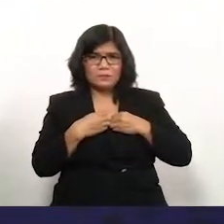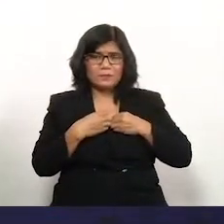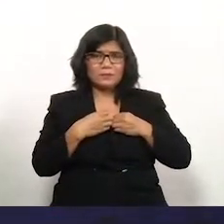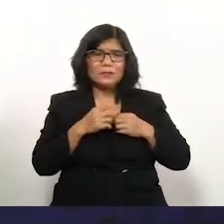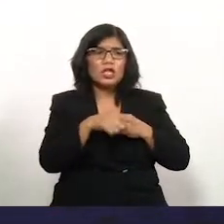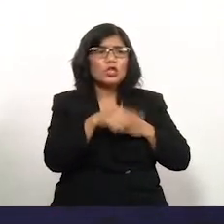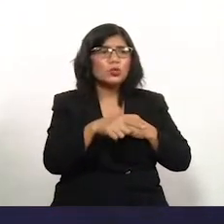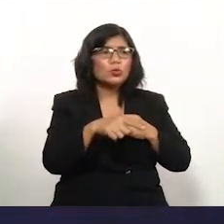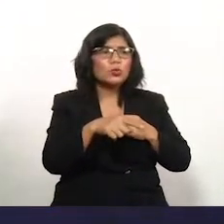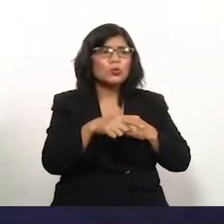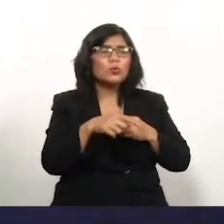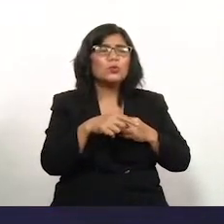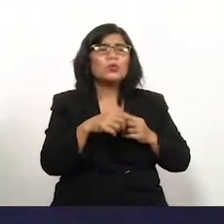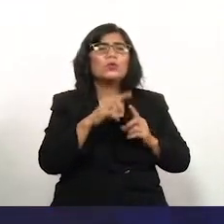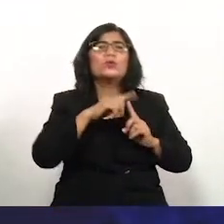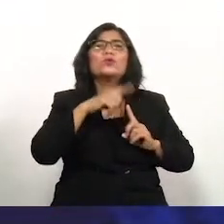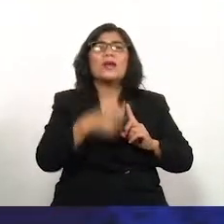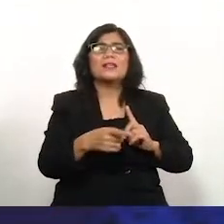Hai sebagai tugas